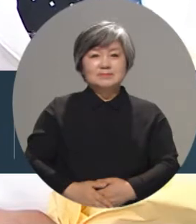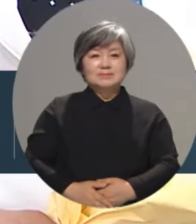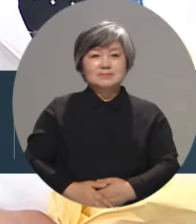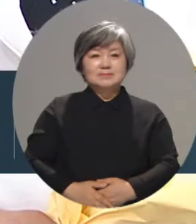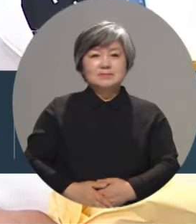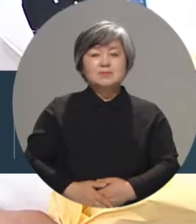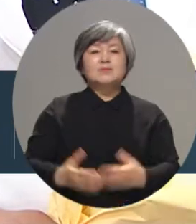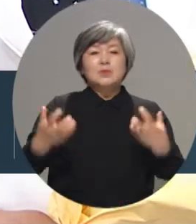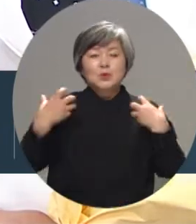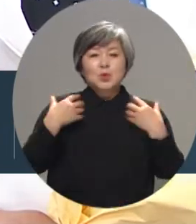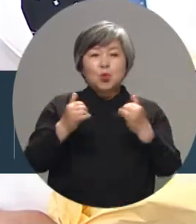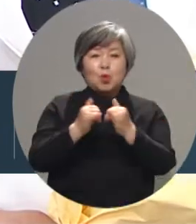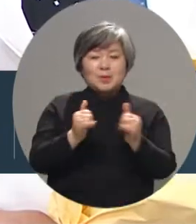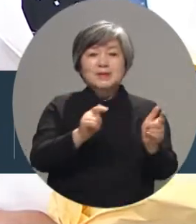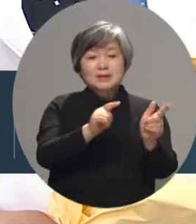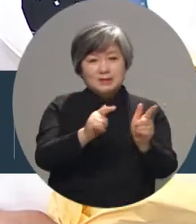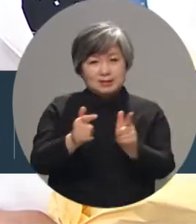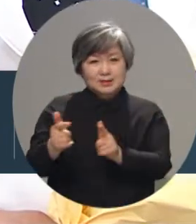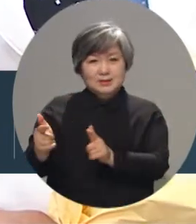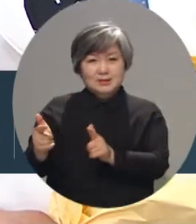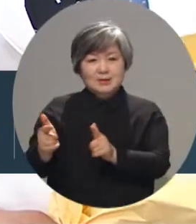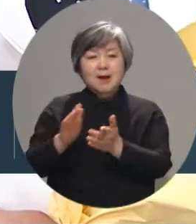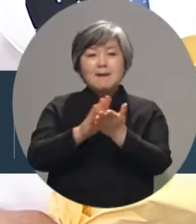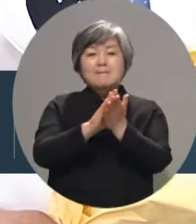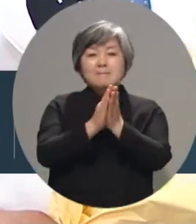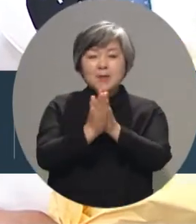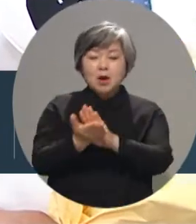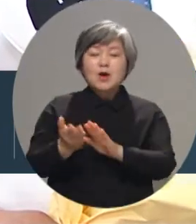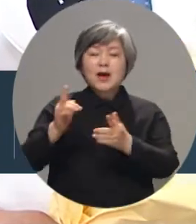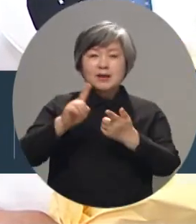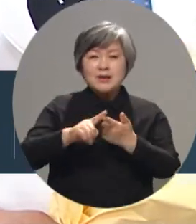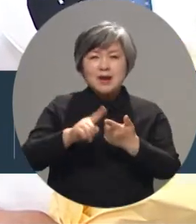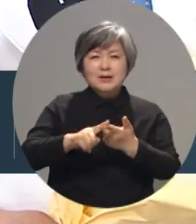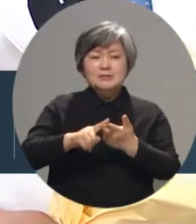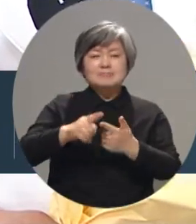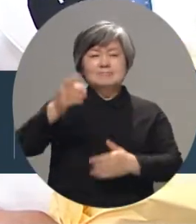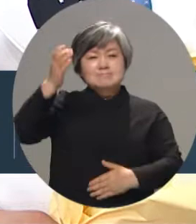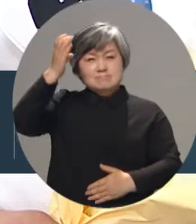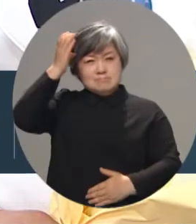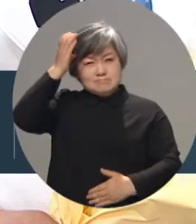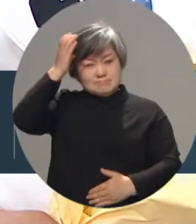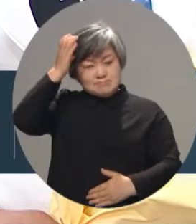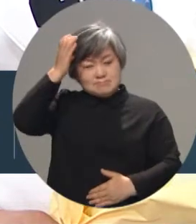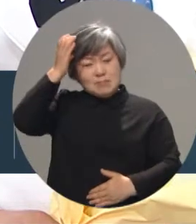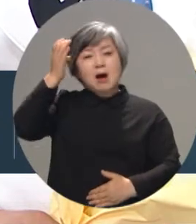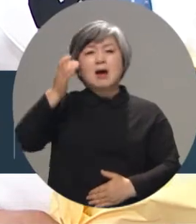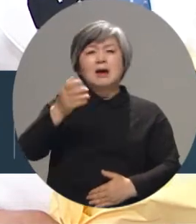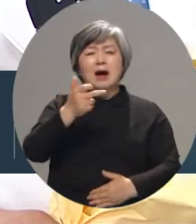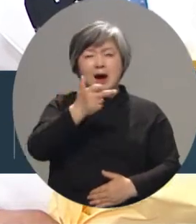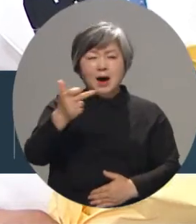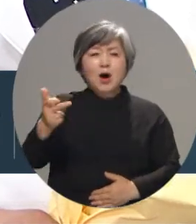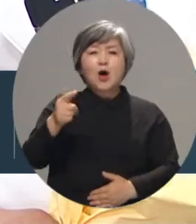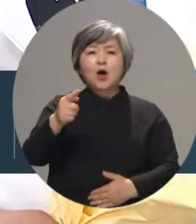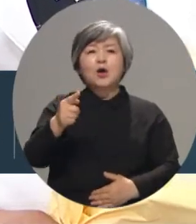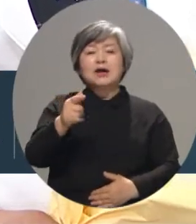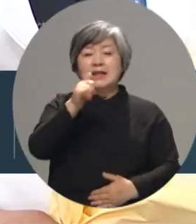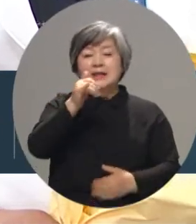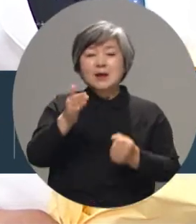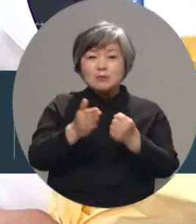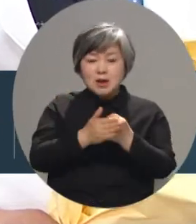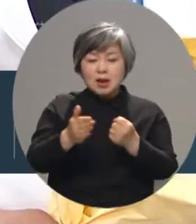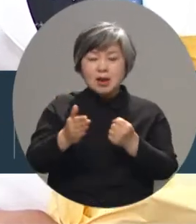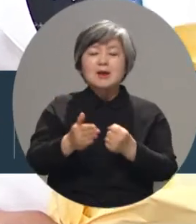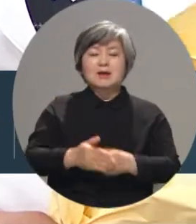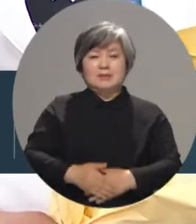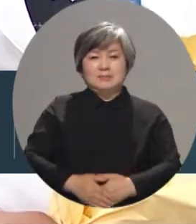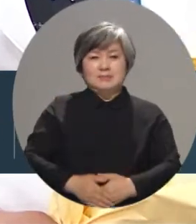네, 도민들께서 변화에 대한 열망이 그만큼 크다는 것을 보여주고 있다고